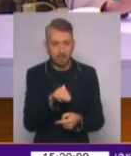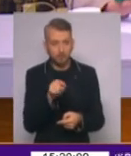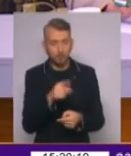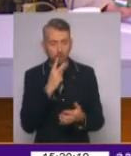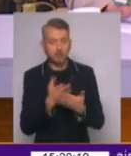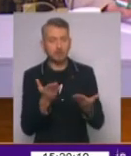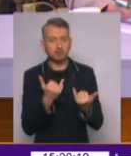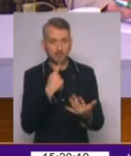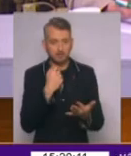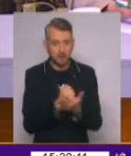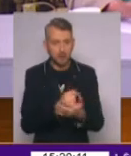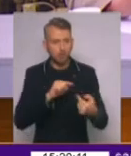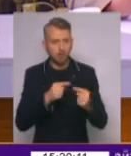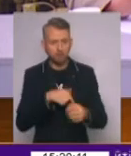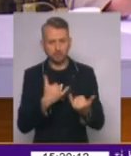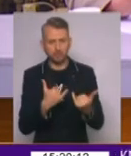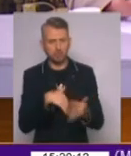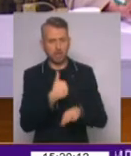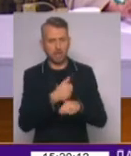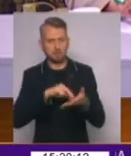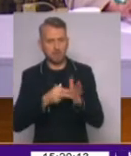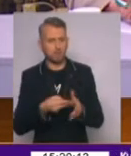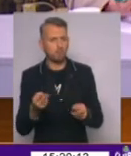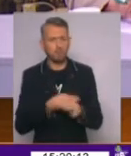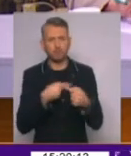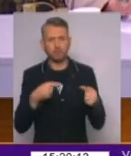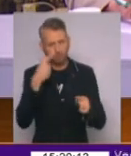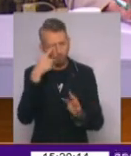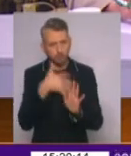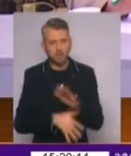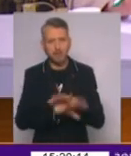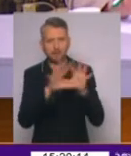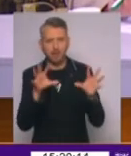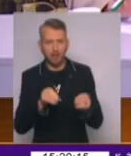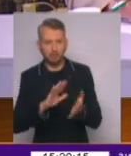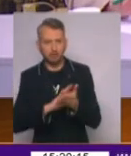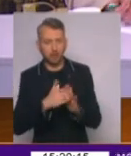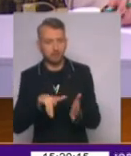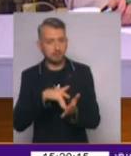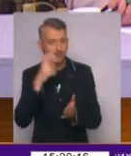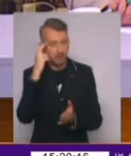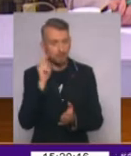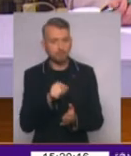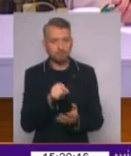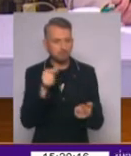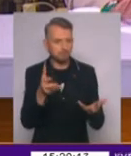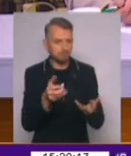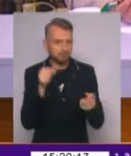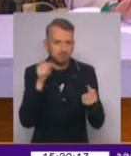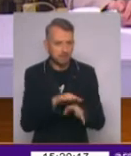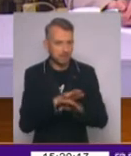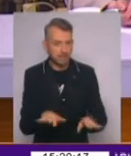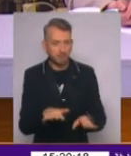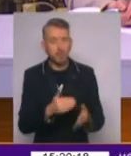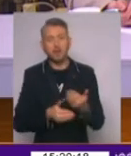суперечачи чинному генплану, без будь-якого розуміння загальної картини міста Києва, вони неприйнятні. Mm-hmm. І нарешті